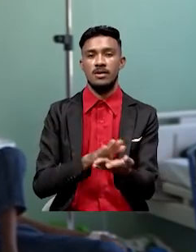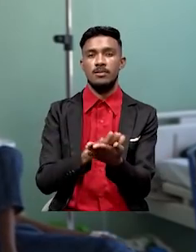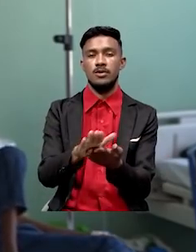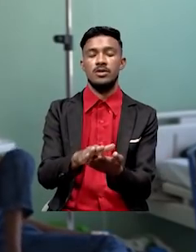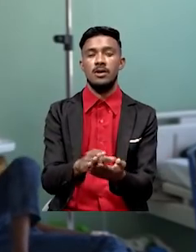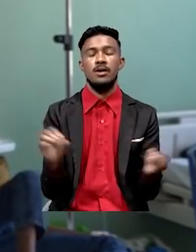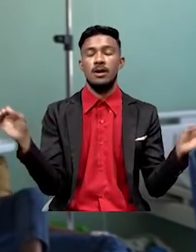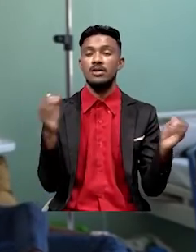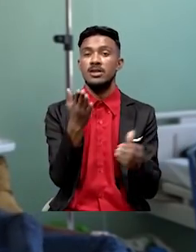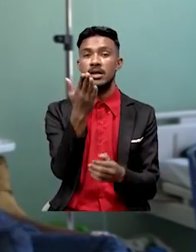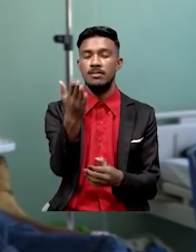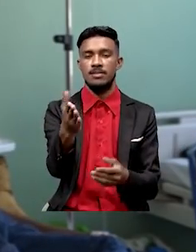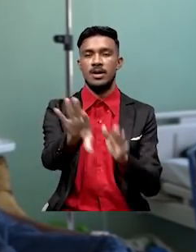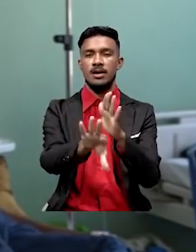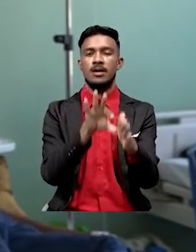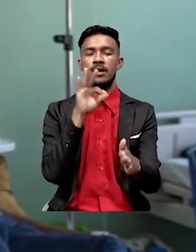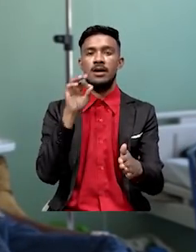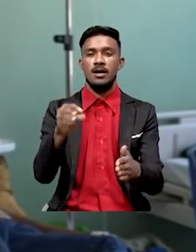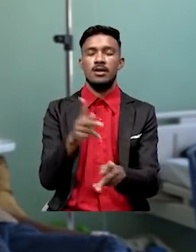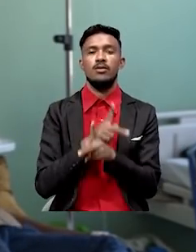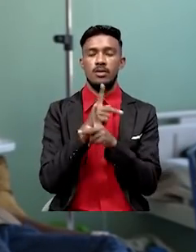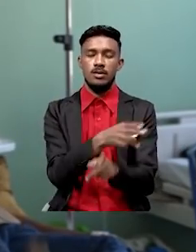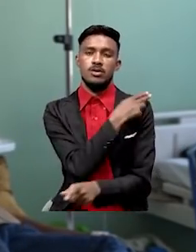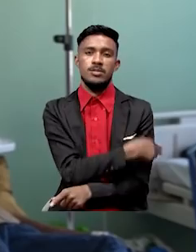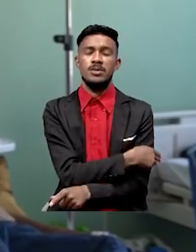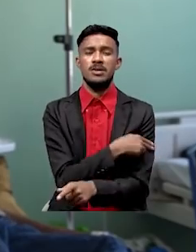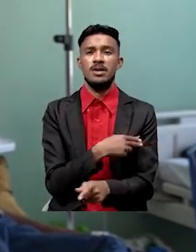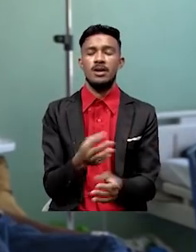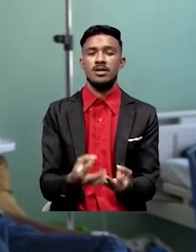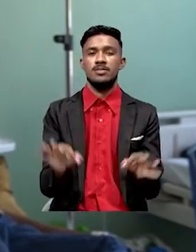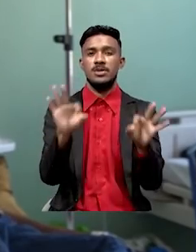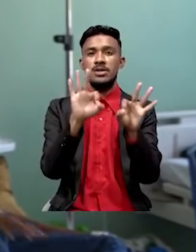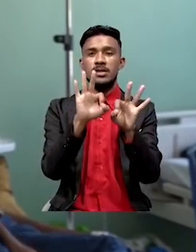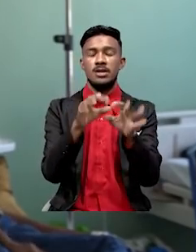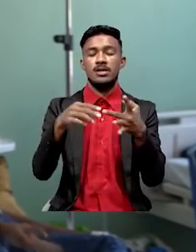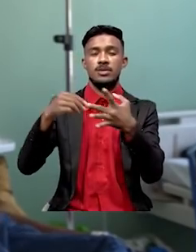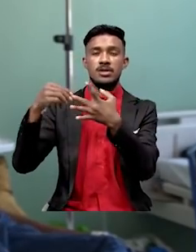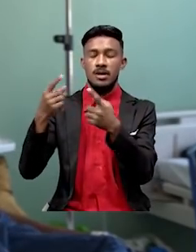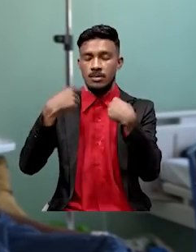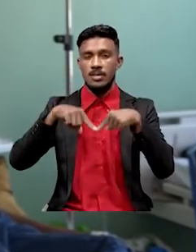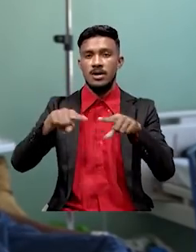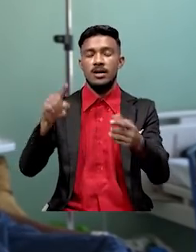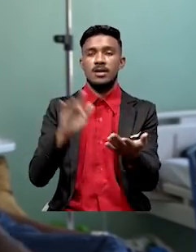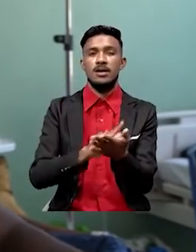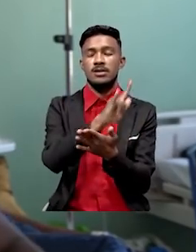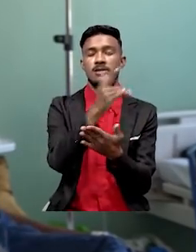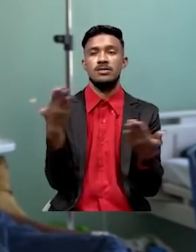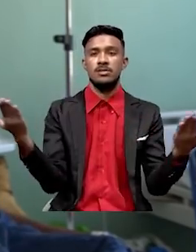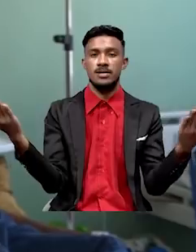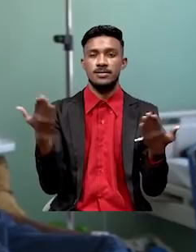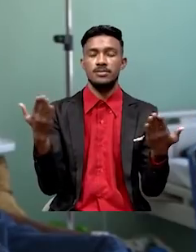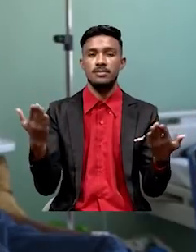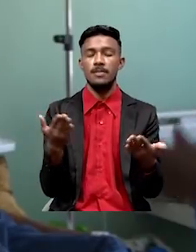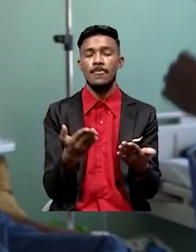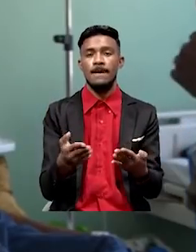hetan tratamento especial ha batira iliur ne ba Imi nyuang kona kois imi abian tula na ba ka oan sa imi bo